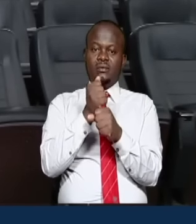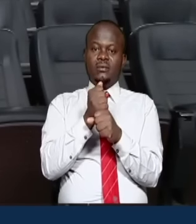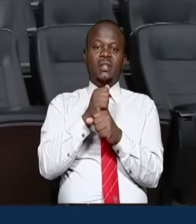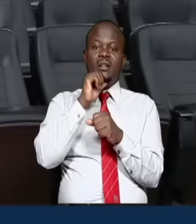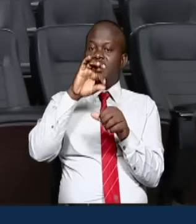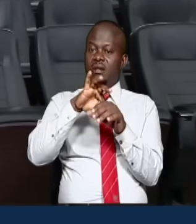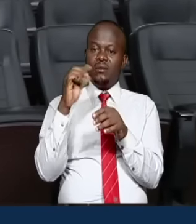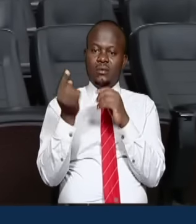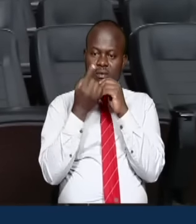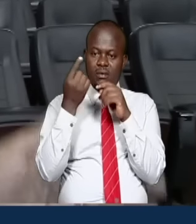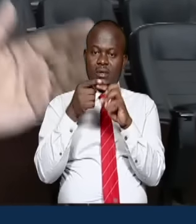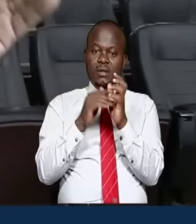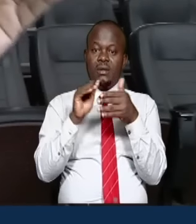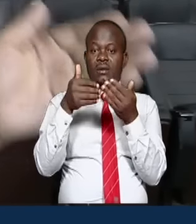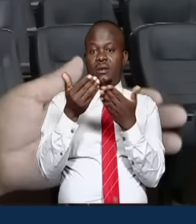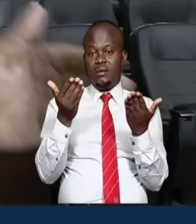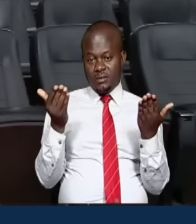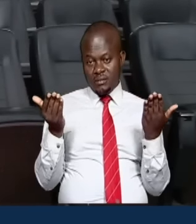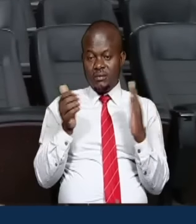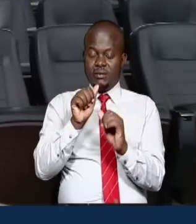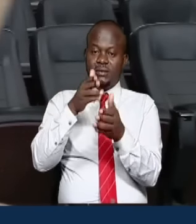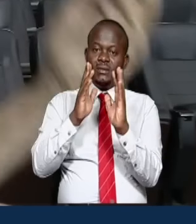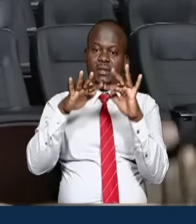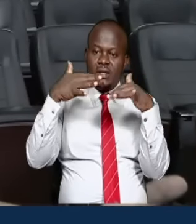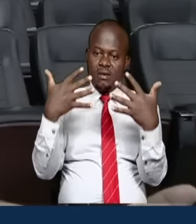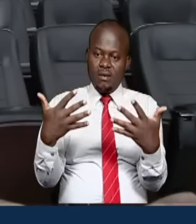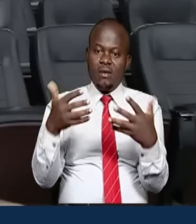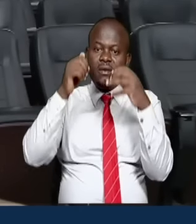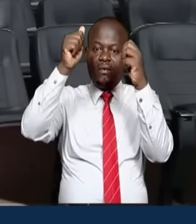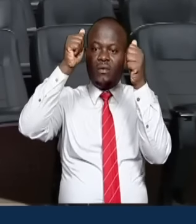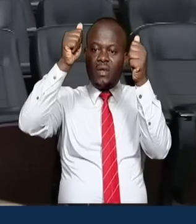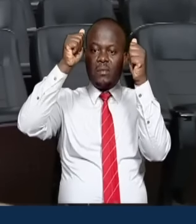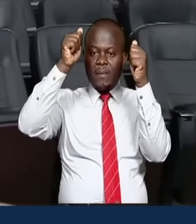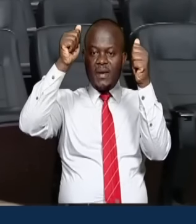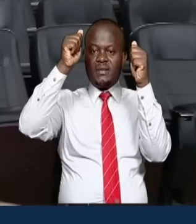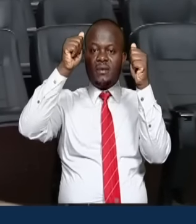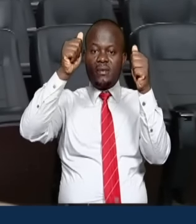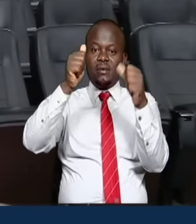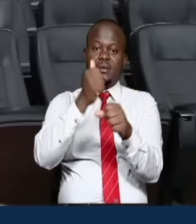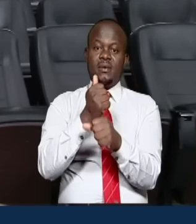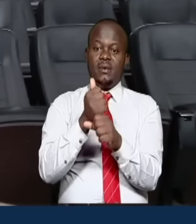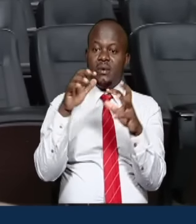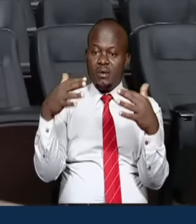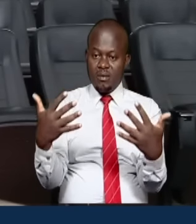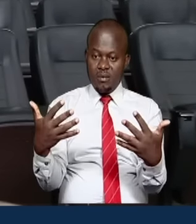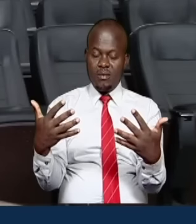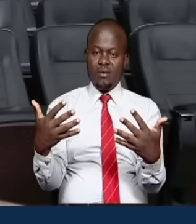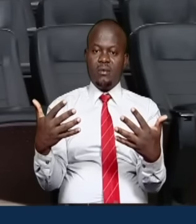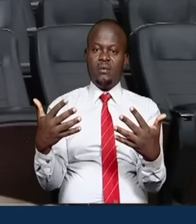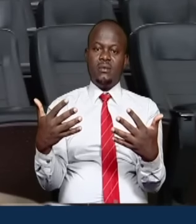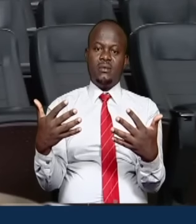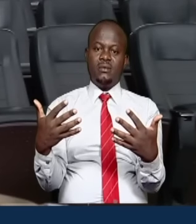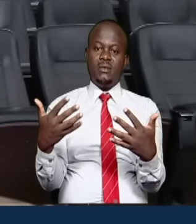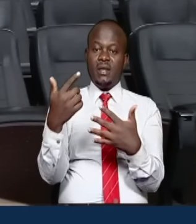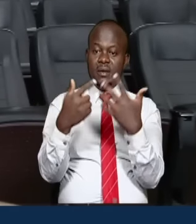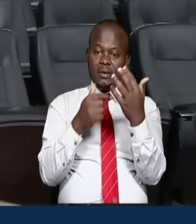ugutora gusa, ariko twanakurikiye n'ukuntu kwiyamamaza bimo bigenda.